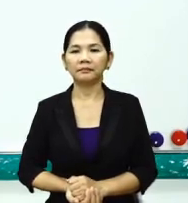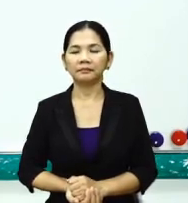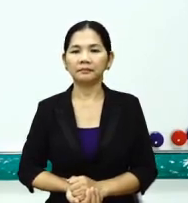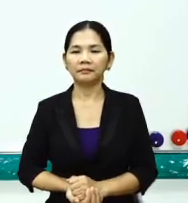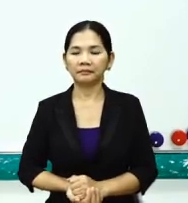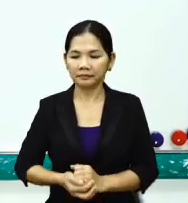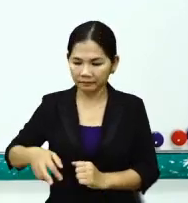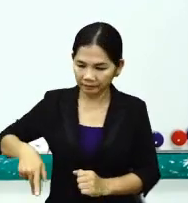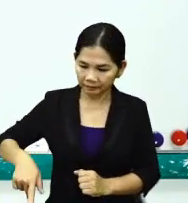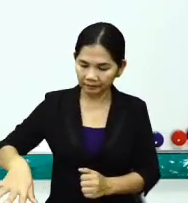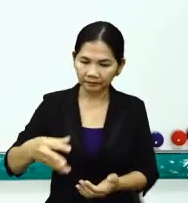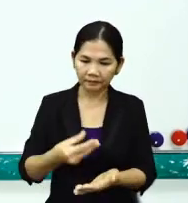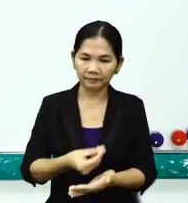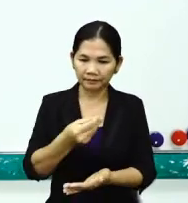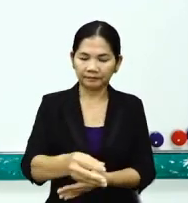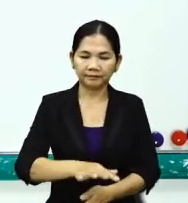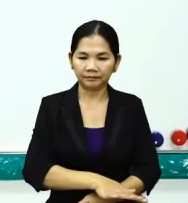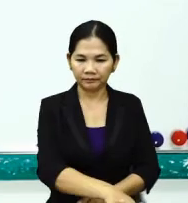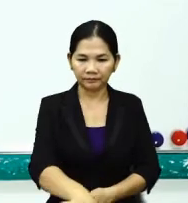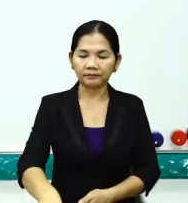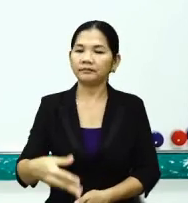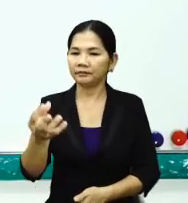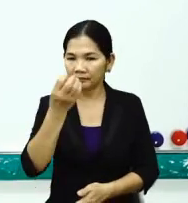Đá tinh mà hộp.